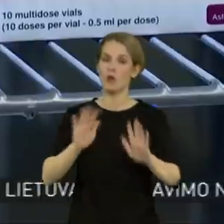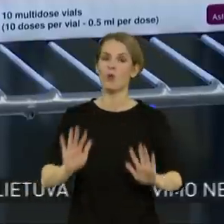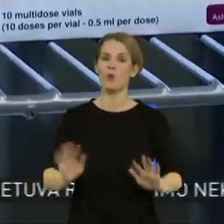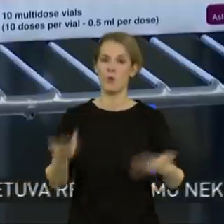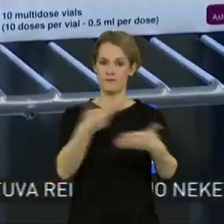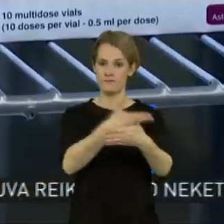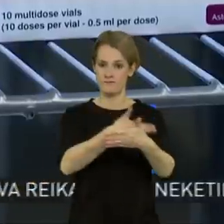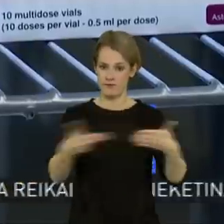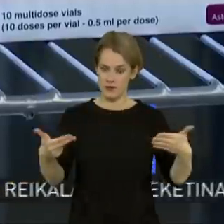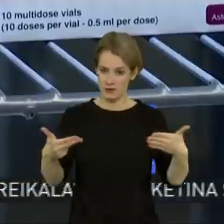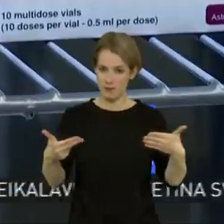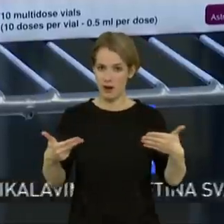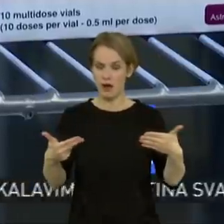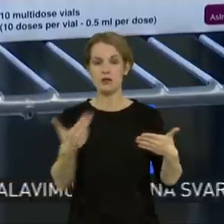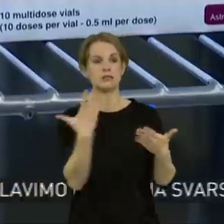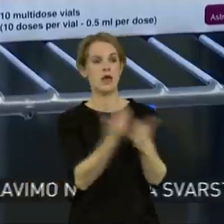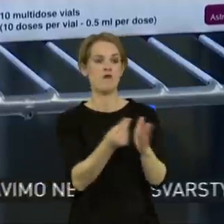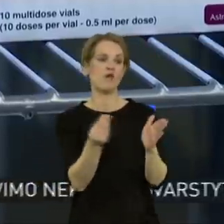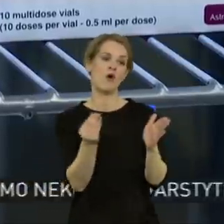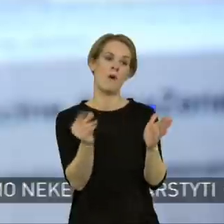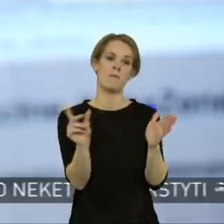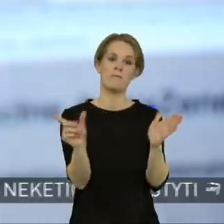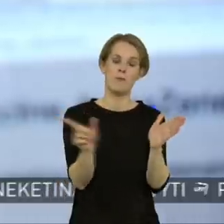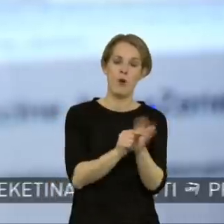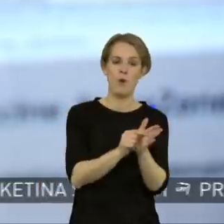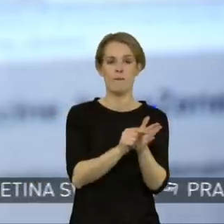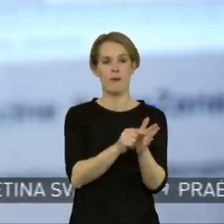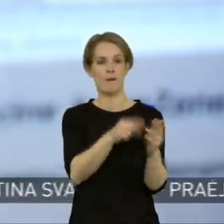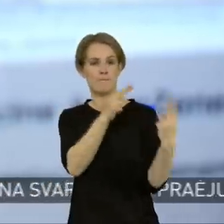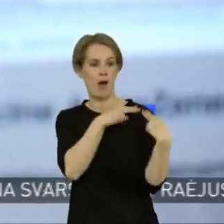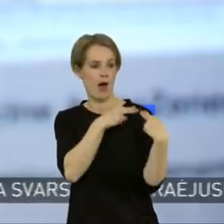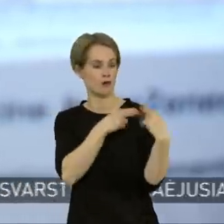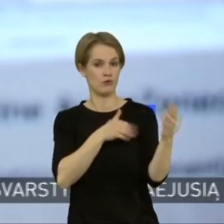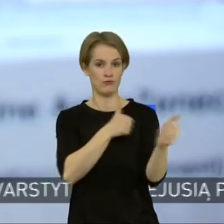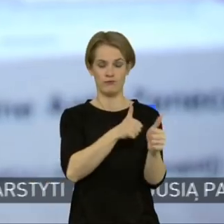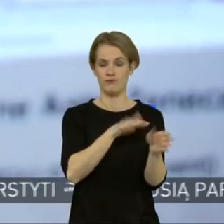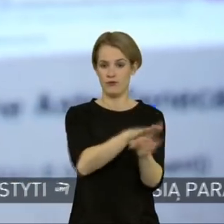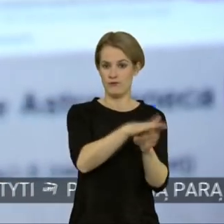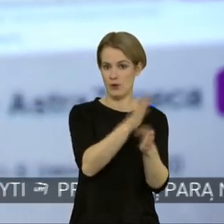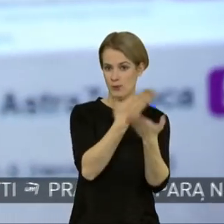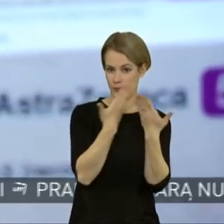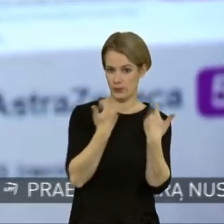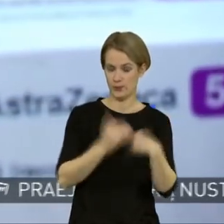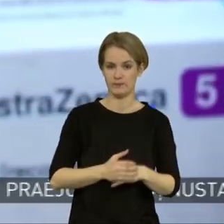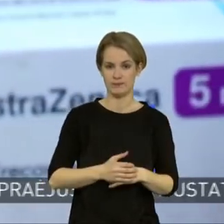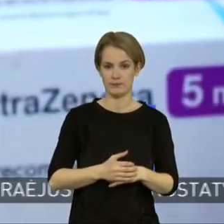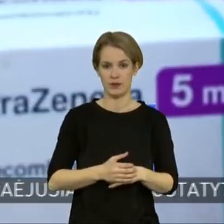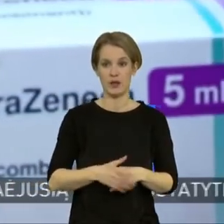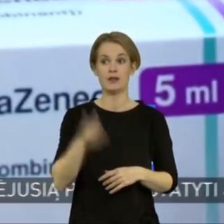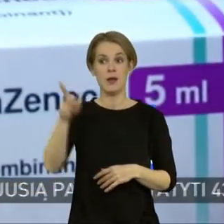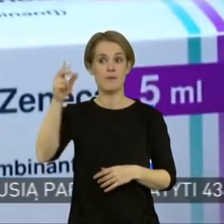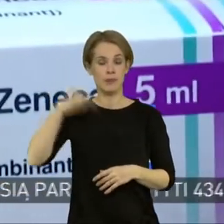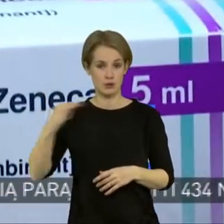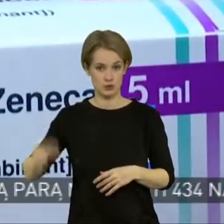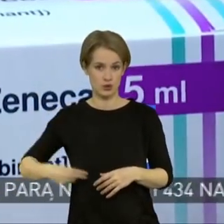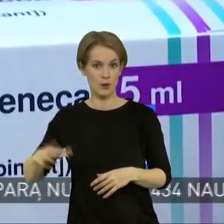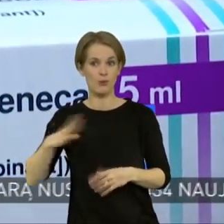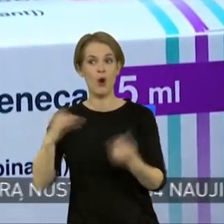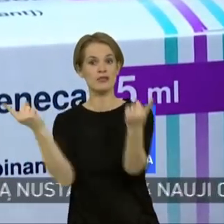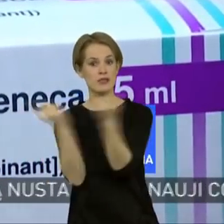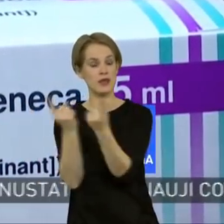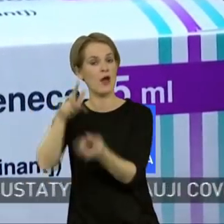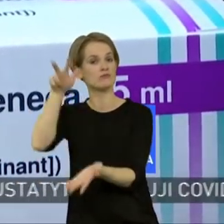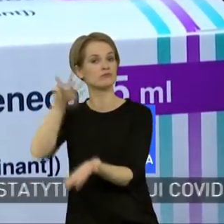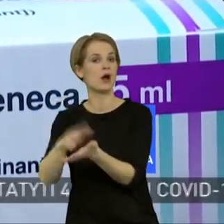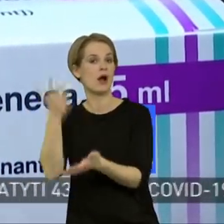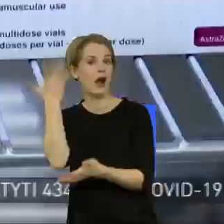įsipareigojimų. Italijos pavyzdžių netmeta galimybės pasekti ir Prancūziją. Direktyva priimta po nuskambėjusio Europos Sąjungos konflikto